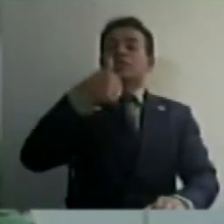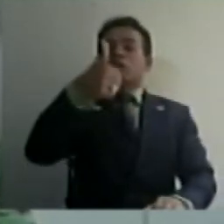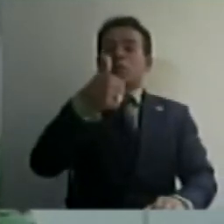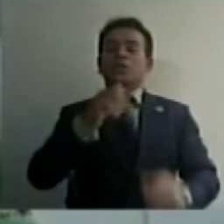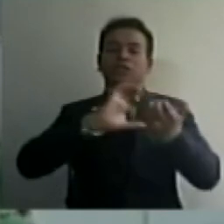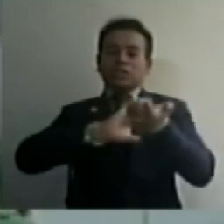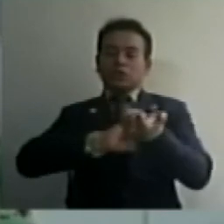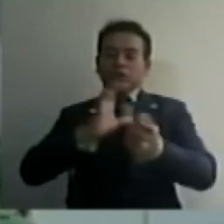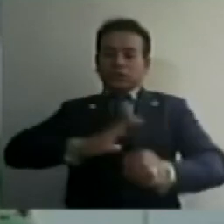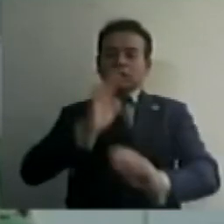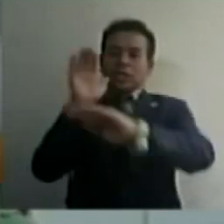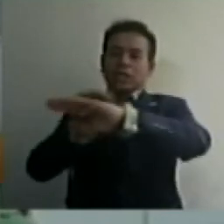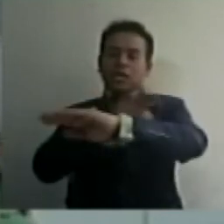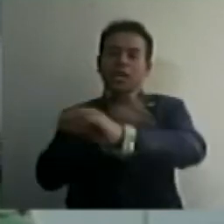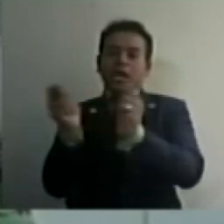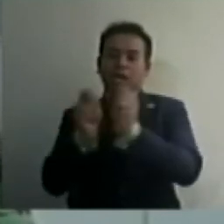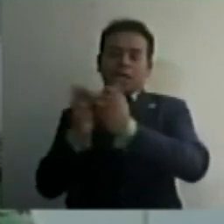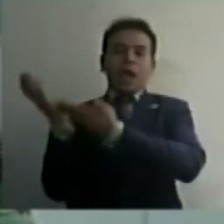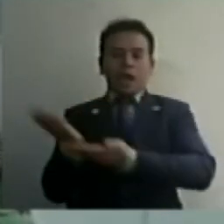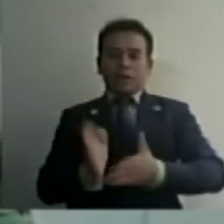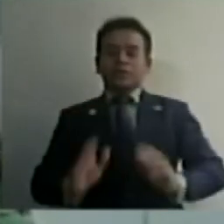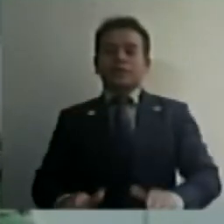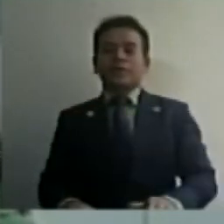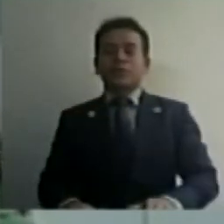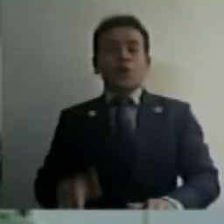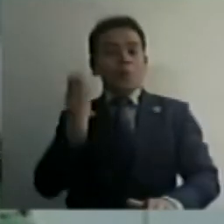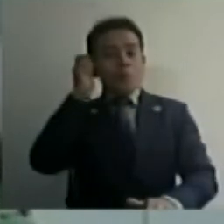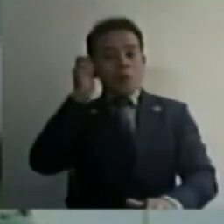মোবাইল ফোন এবং ওয়েবসাইটে স্বাস্থ্য পরামর্শ নিয়েছেন